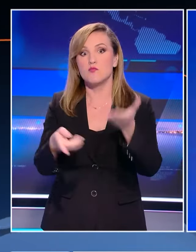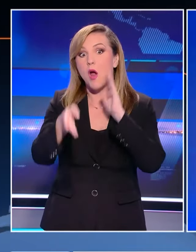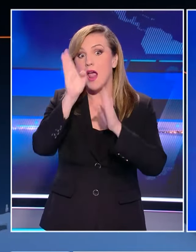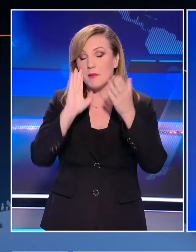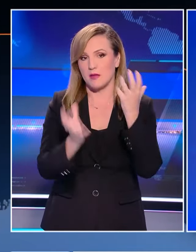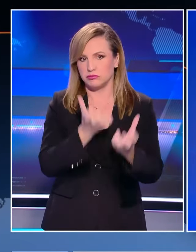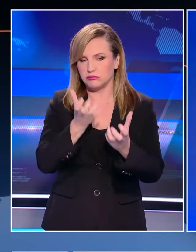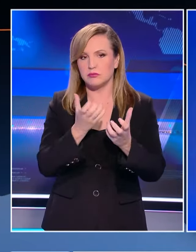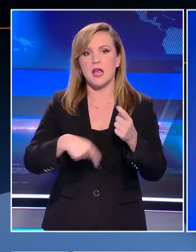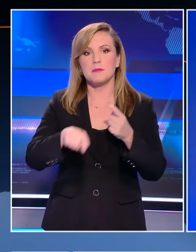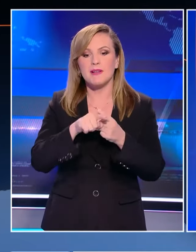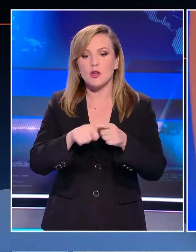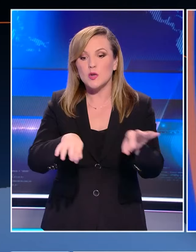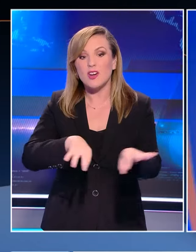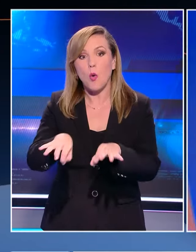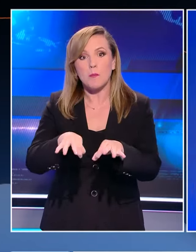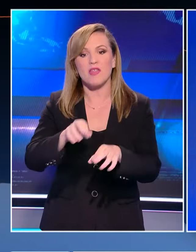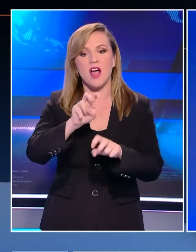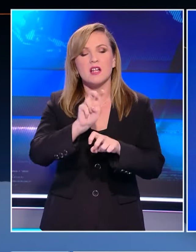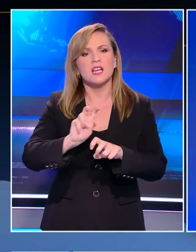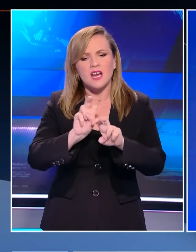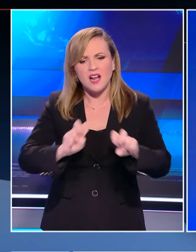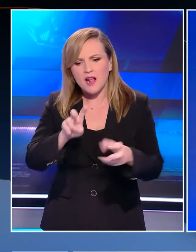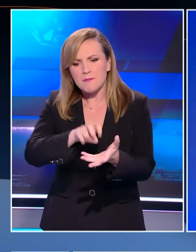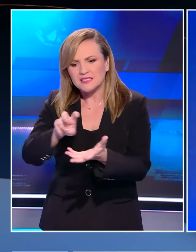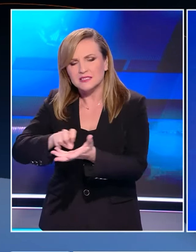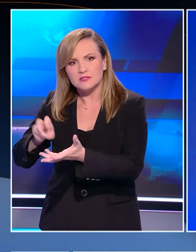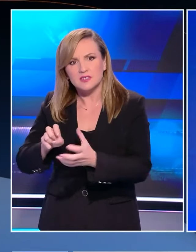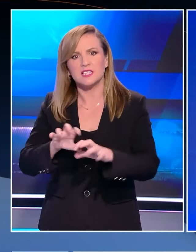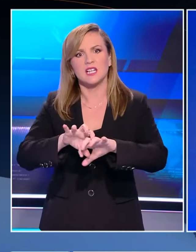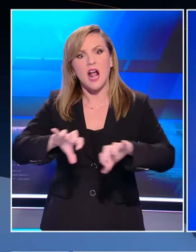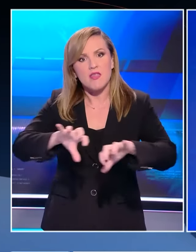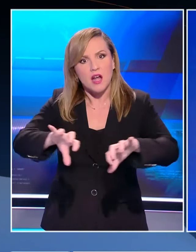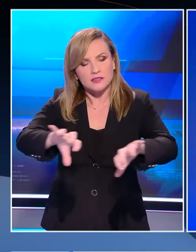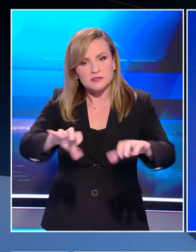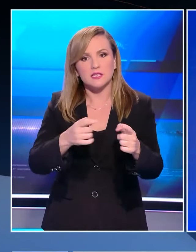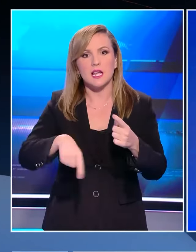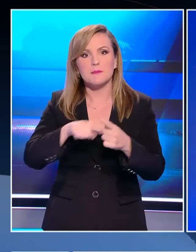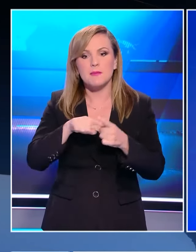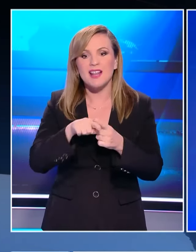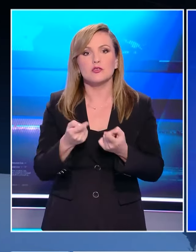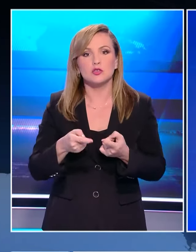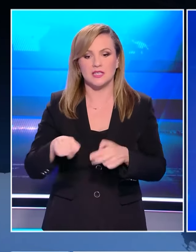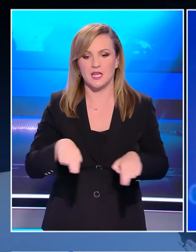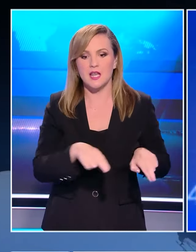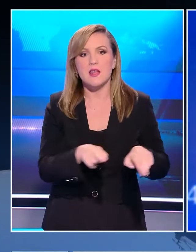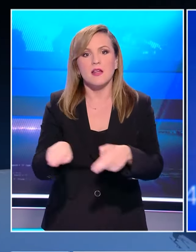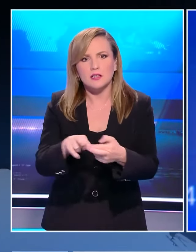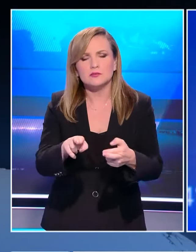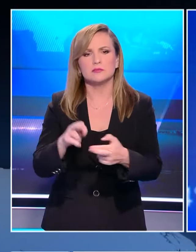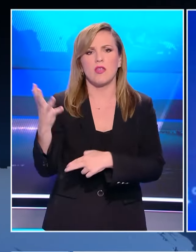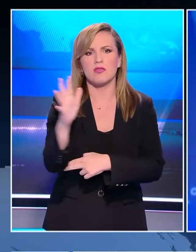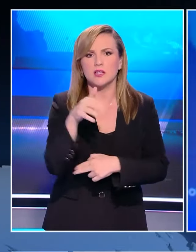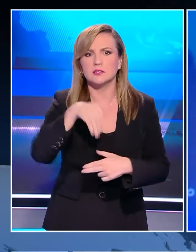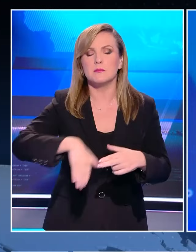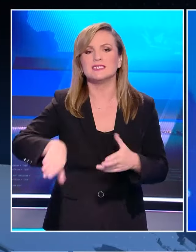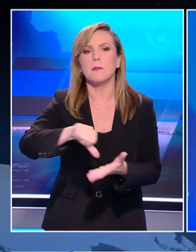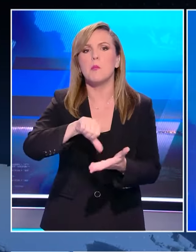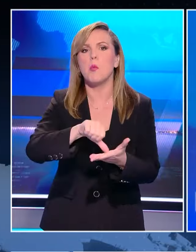καθαρισμό των οικοπαίδων αλλά και στη διαχείριση των περιαστικών δασών και των ρεμάτων. Έξω από το Δημαρχείο της Πεντέλης